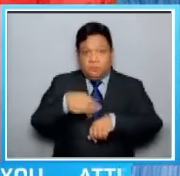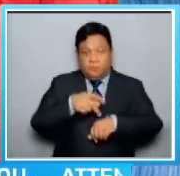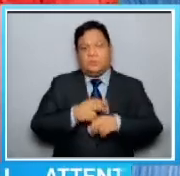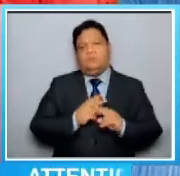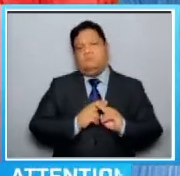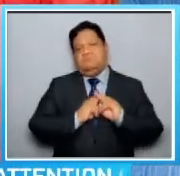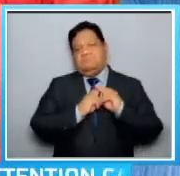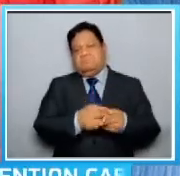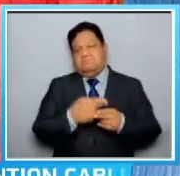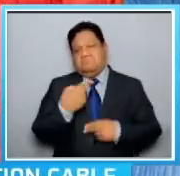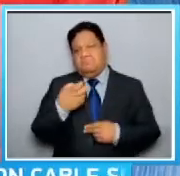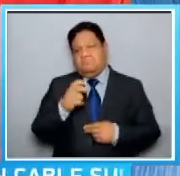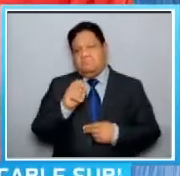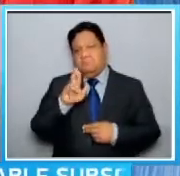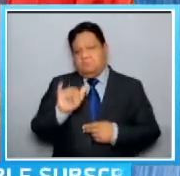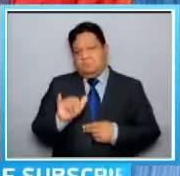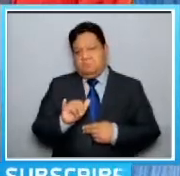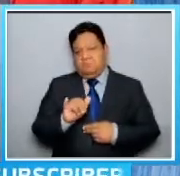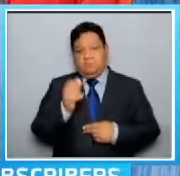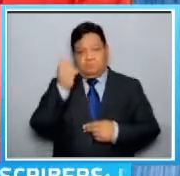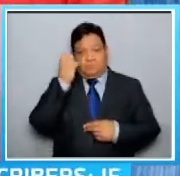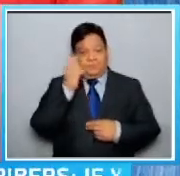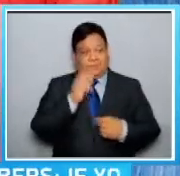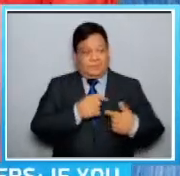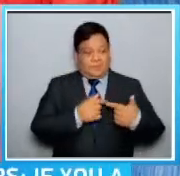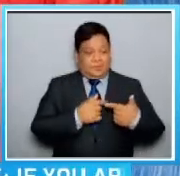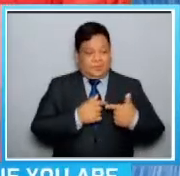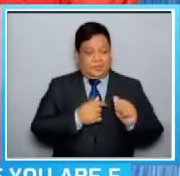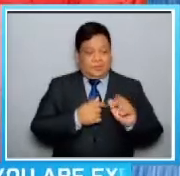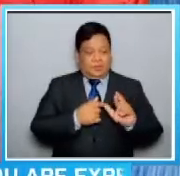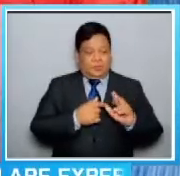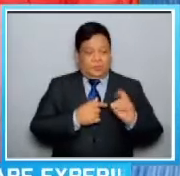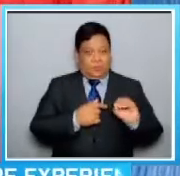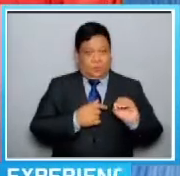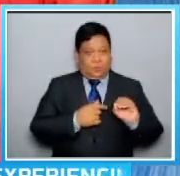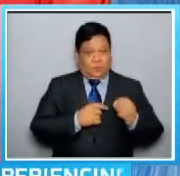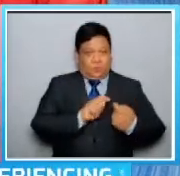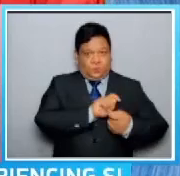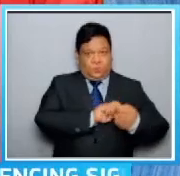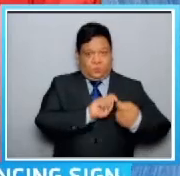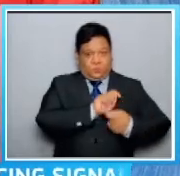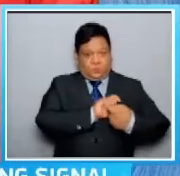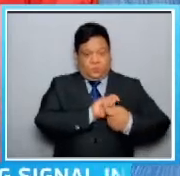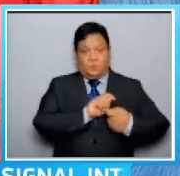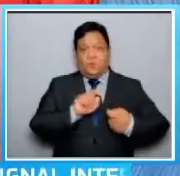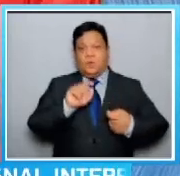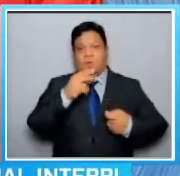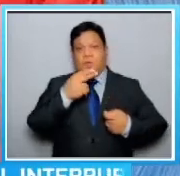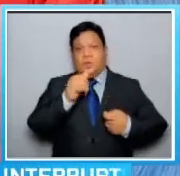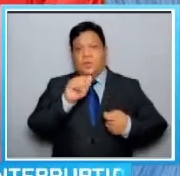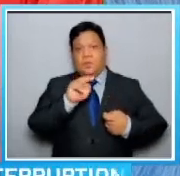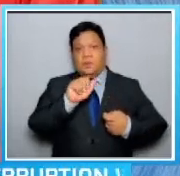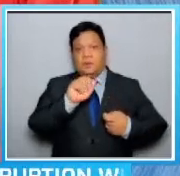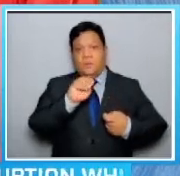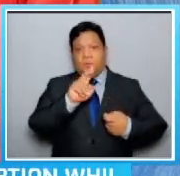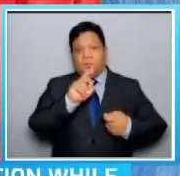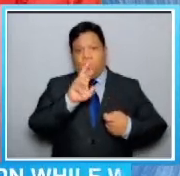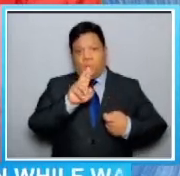ito yung mas mahinang bagyo, yung typhoon o tropical depression gado. At makikita nyo, habang papasok ng PIR yung